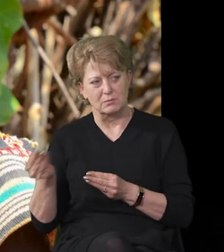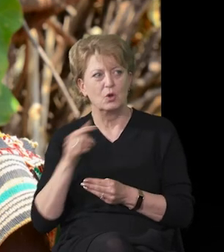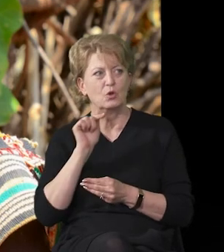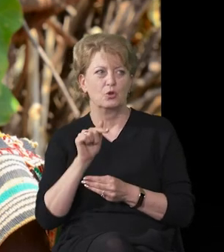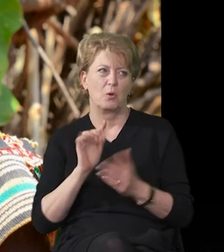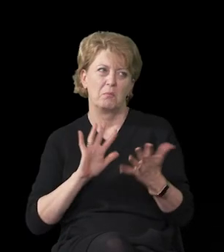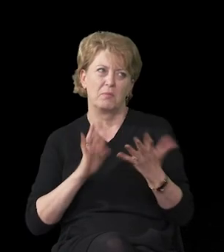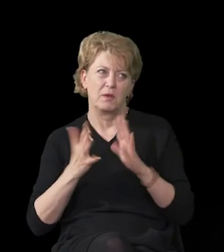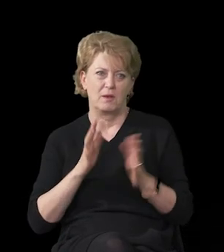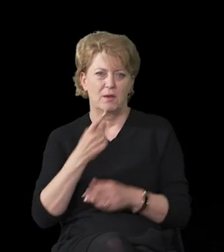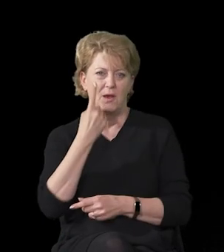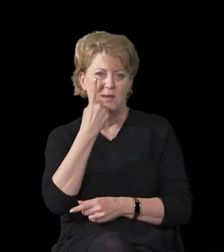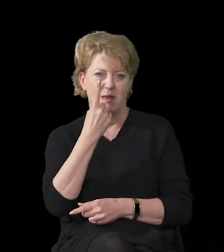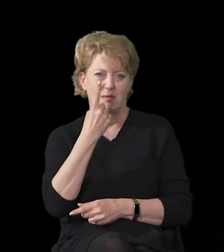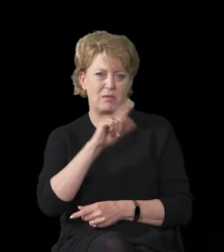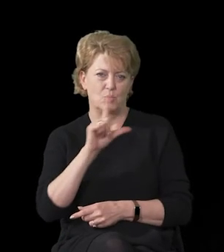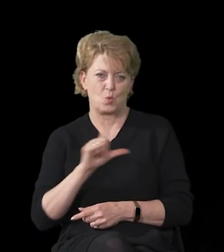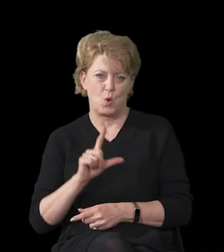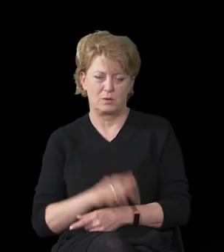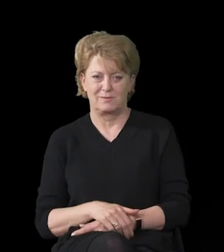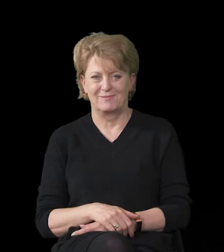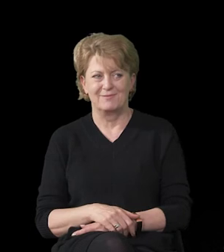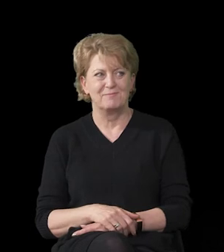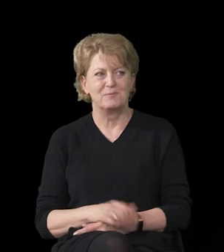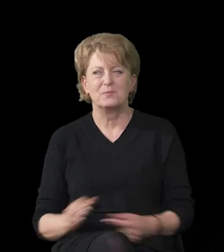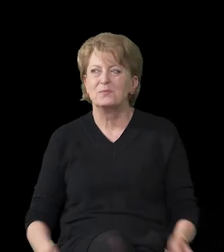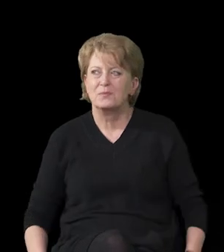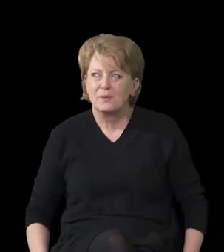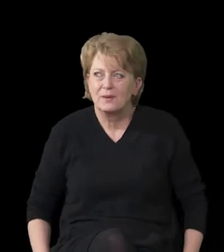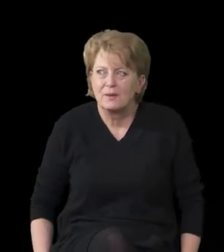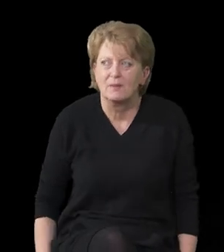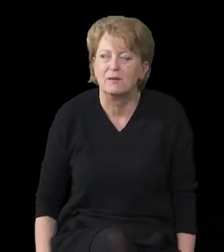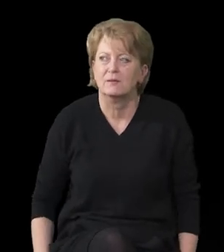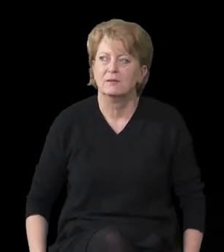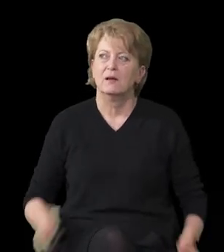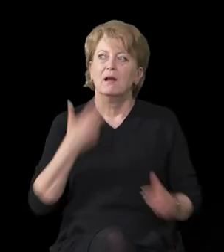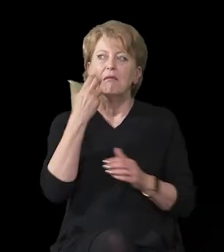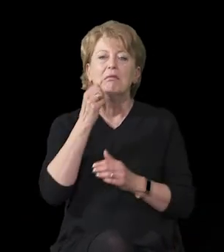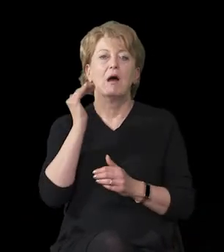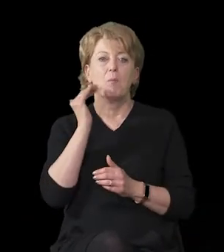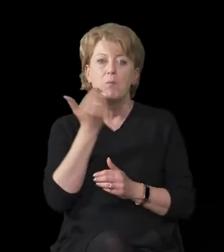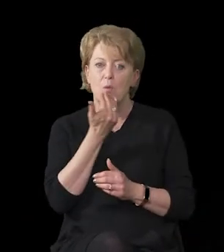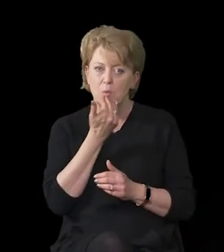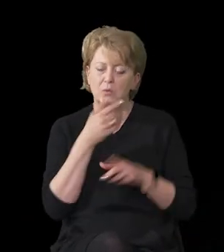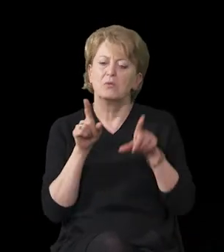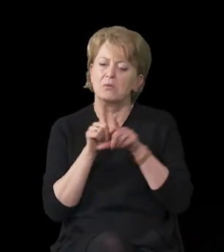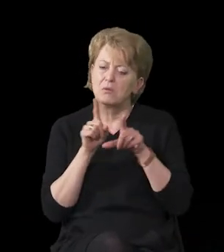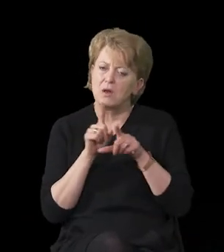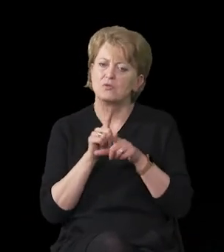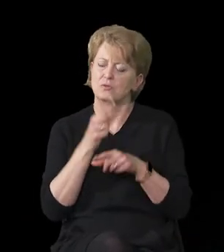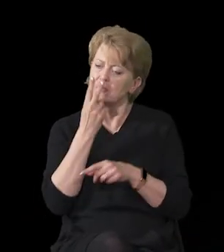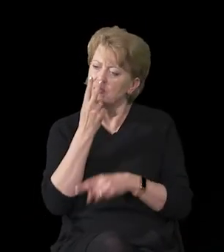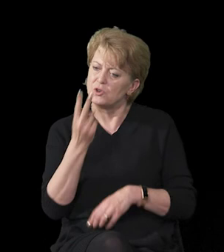równowartość 1 złotego. Na południu znajdziemy również takie miejsca, które są takie widoki, których